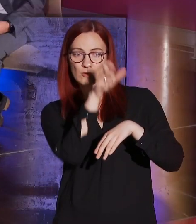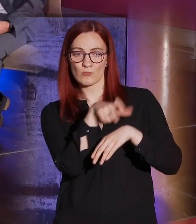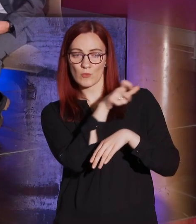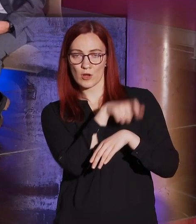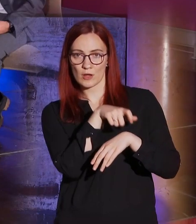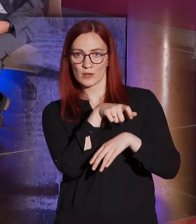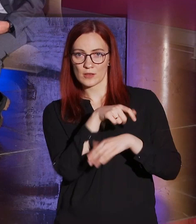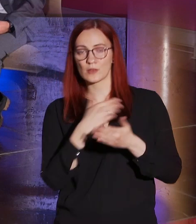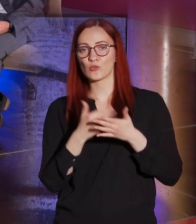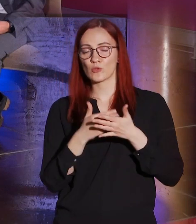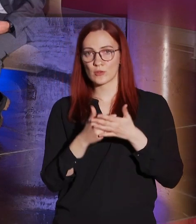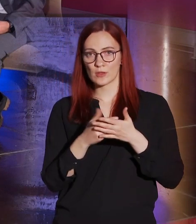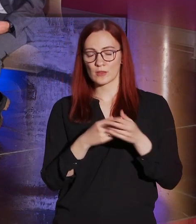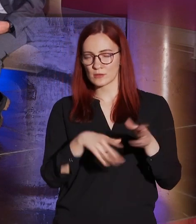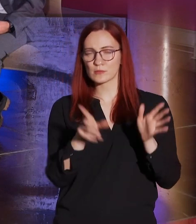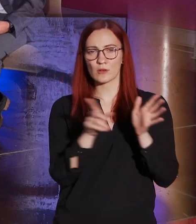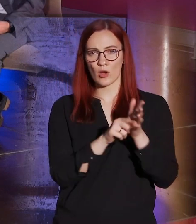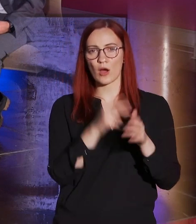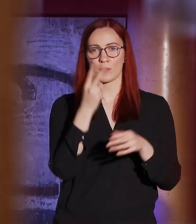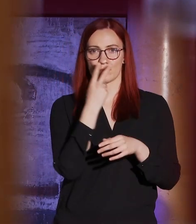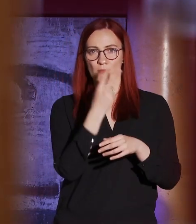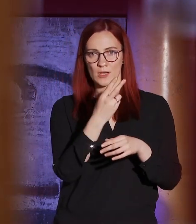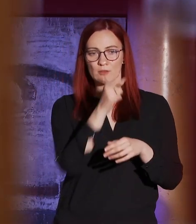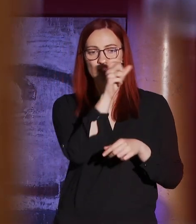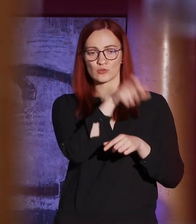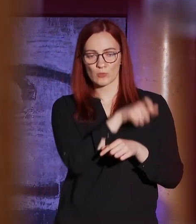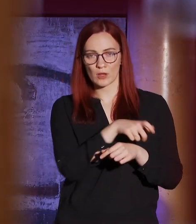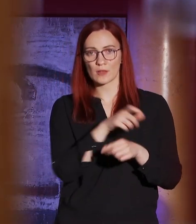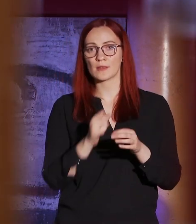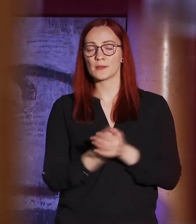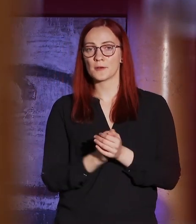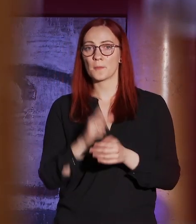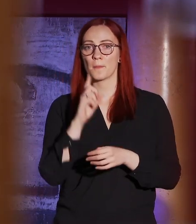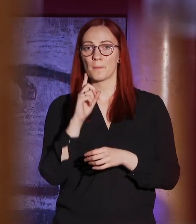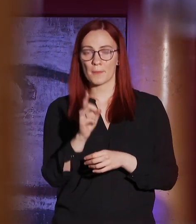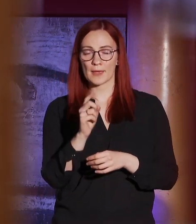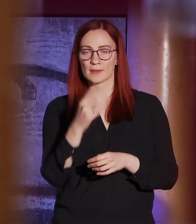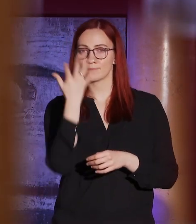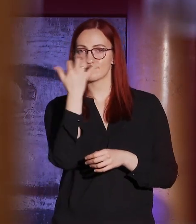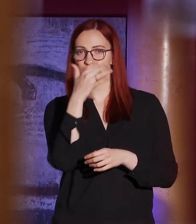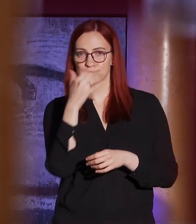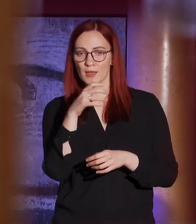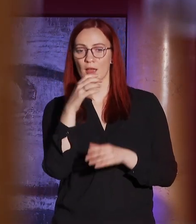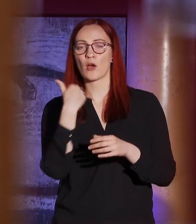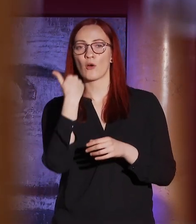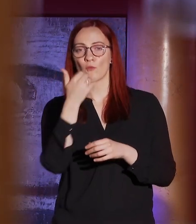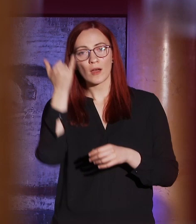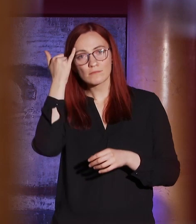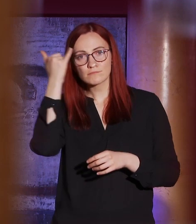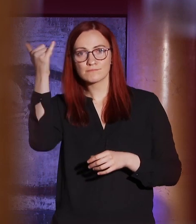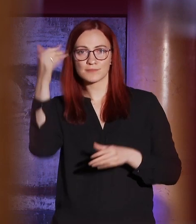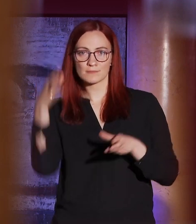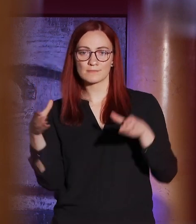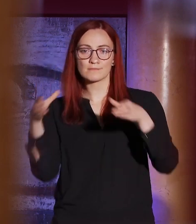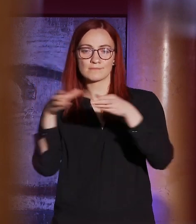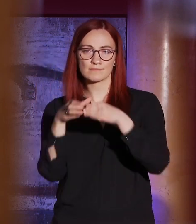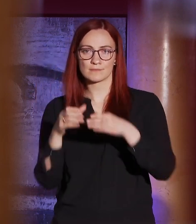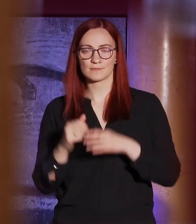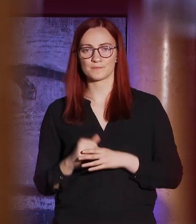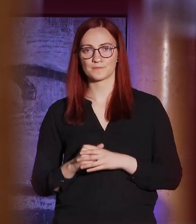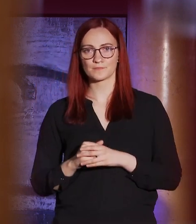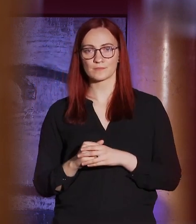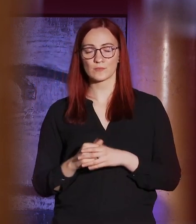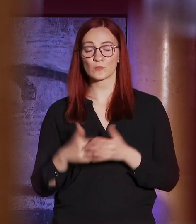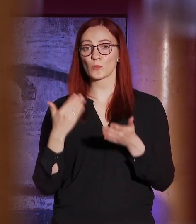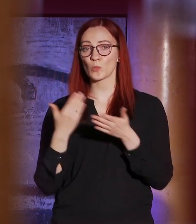būti toje komandoje, bet visiškai neregių iniciatyva, todėl kad,